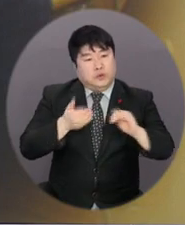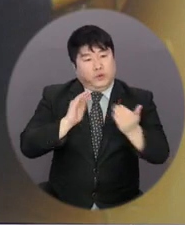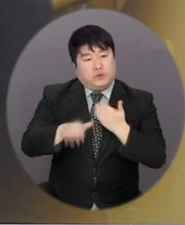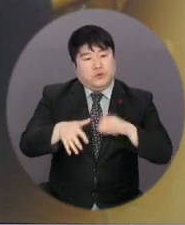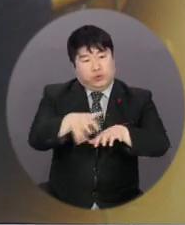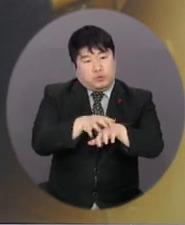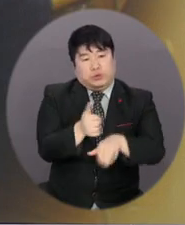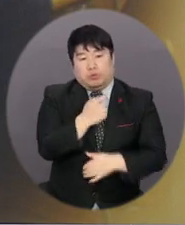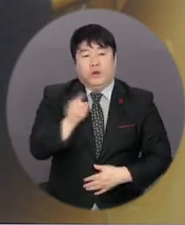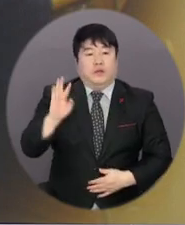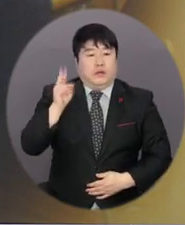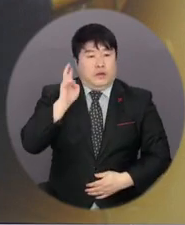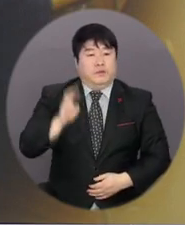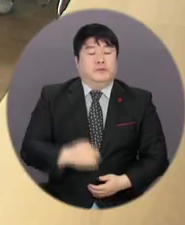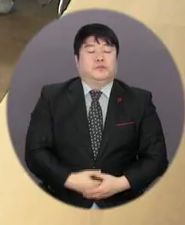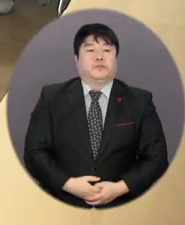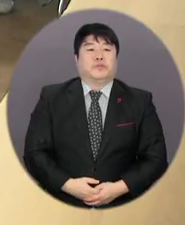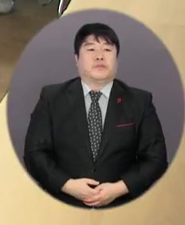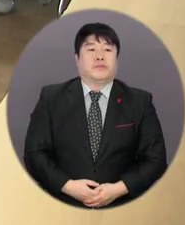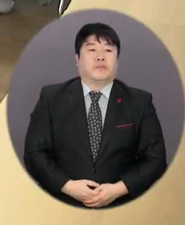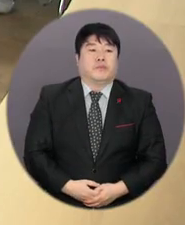기자가 보도합니다.